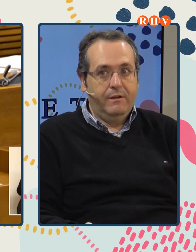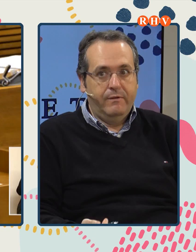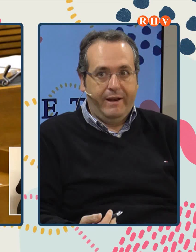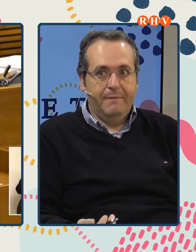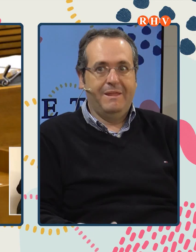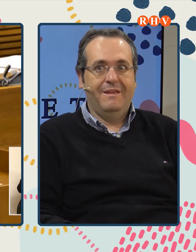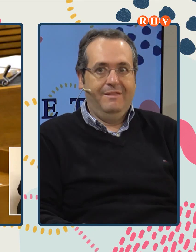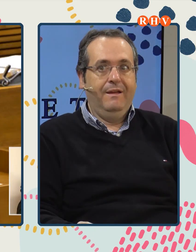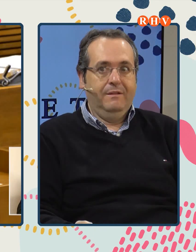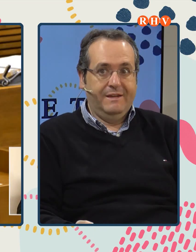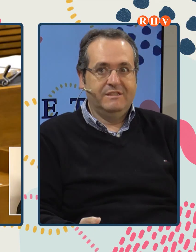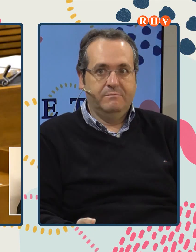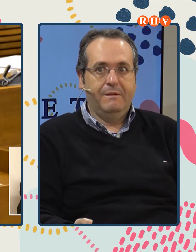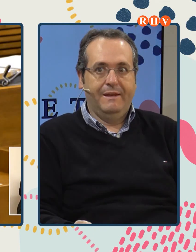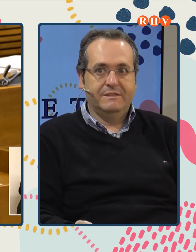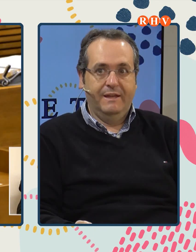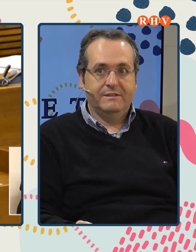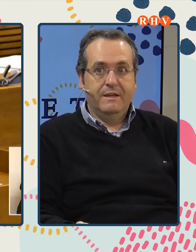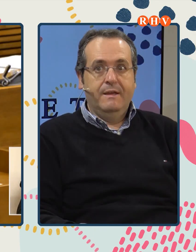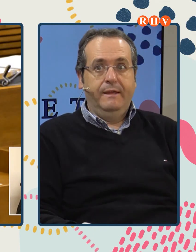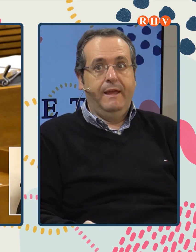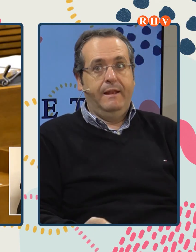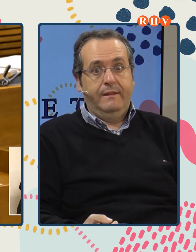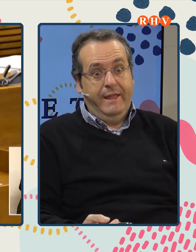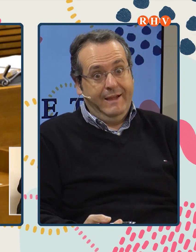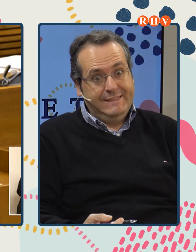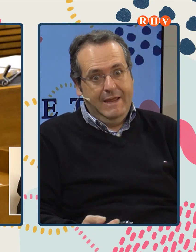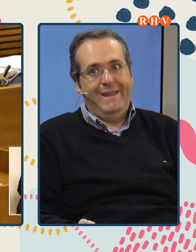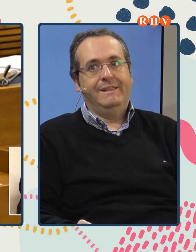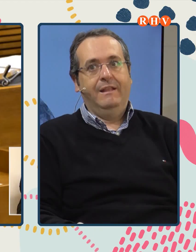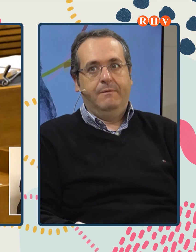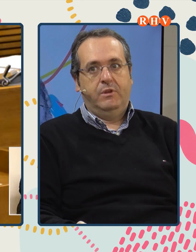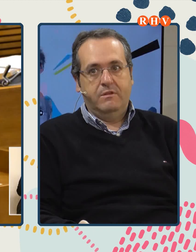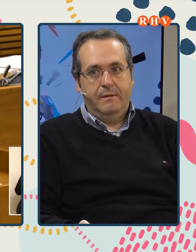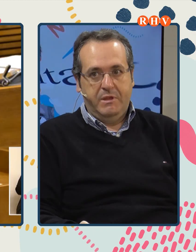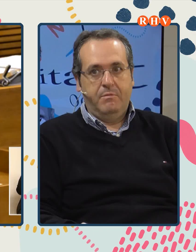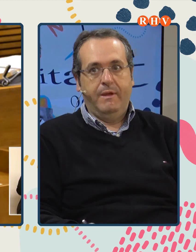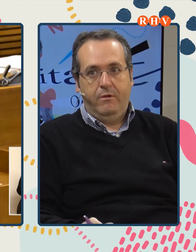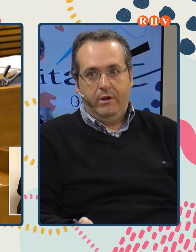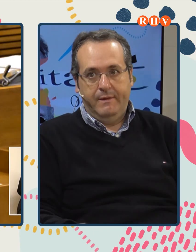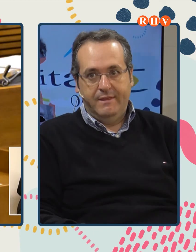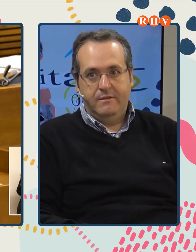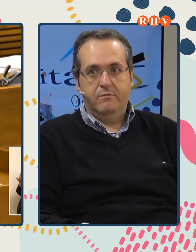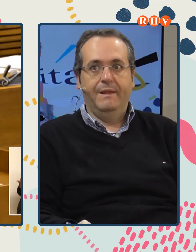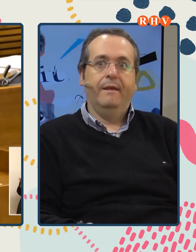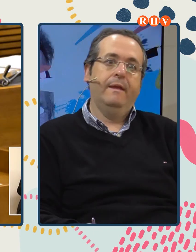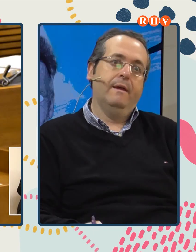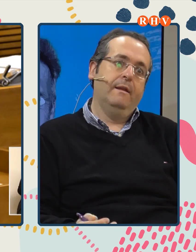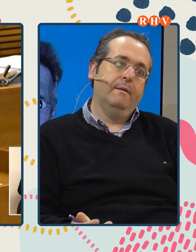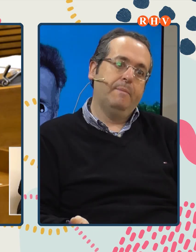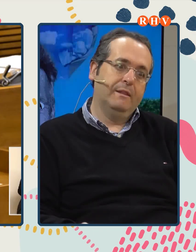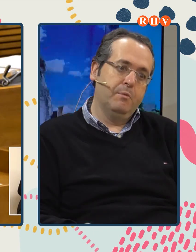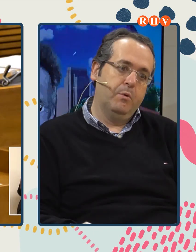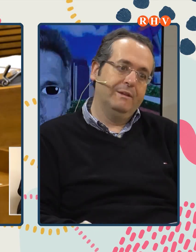i representa 300.000 valencians. I té quasi la meitat de votants que el PSPB, que no arriba a 700.000. I